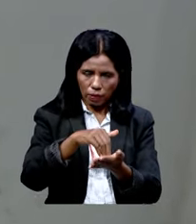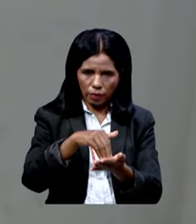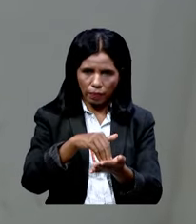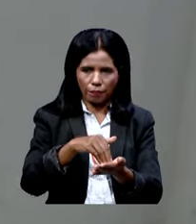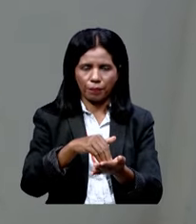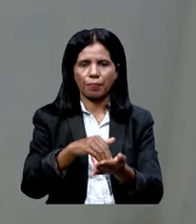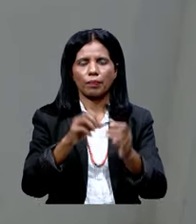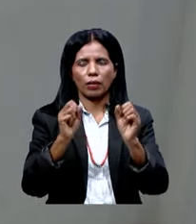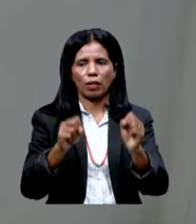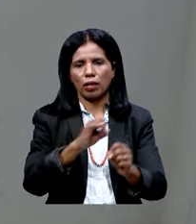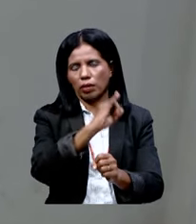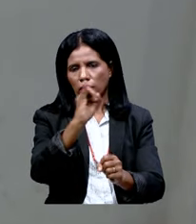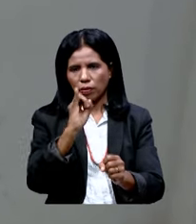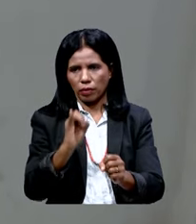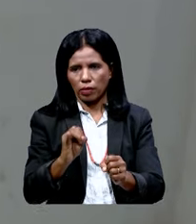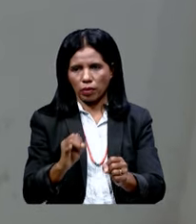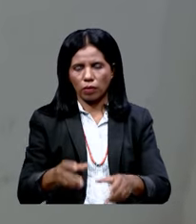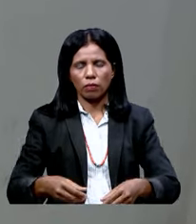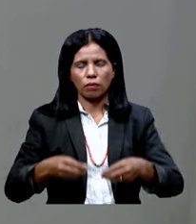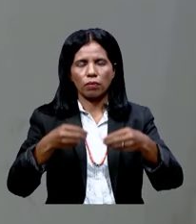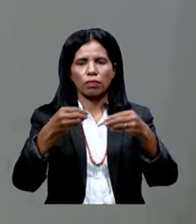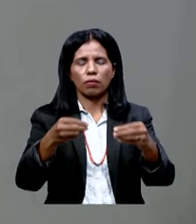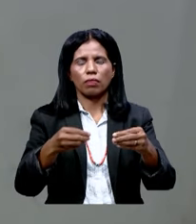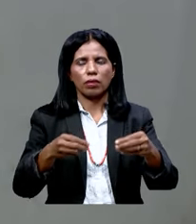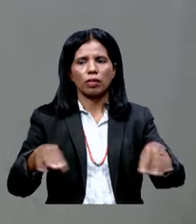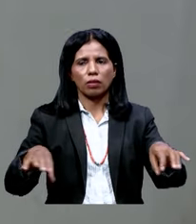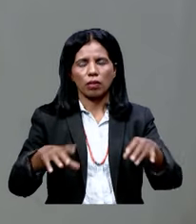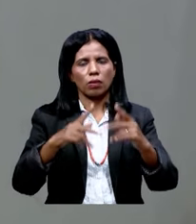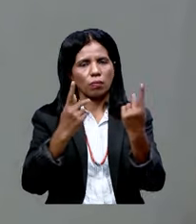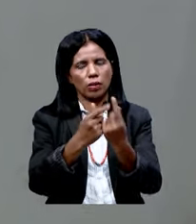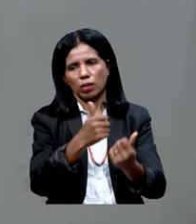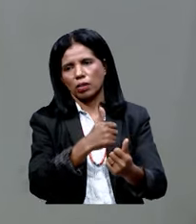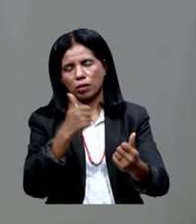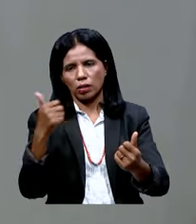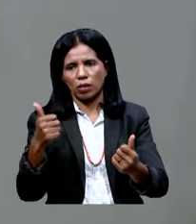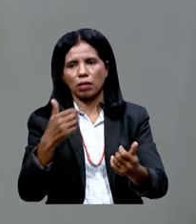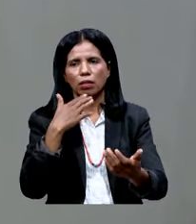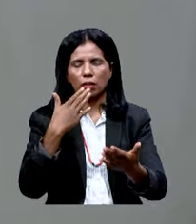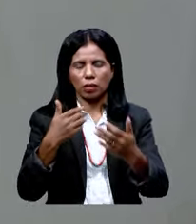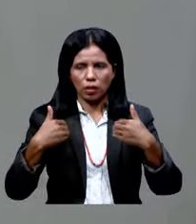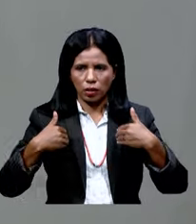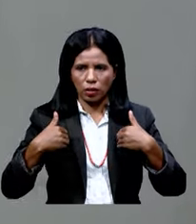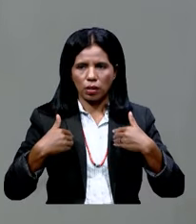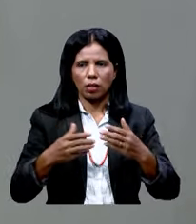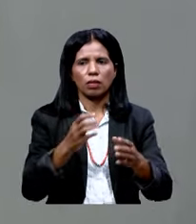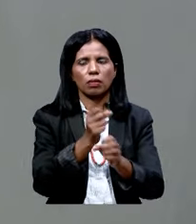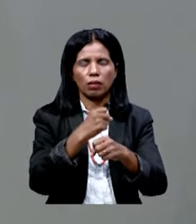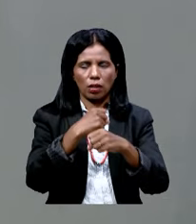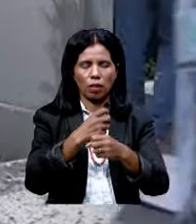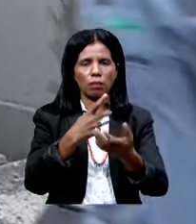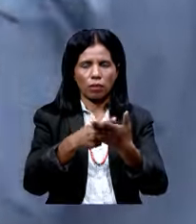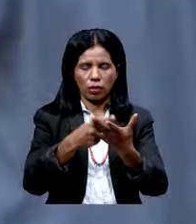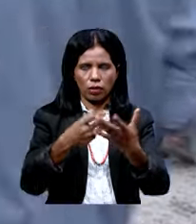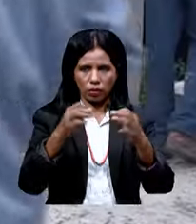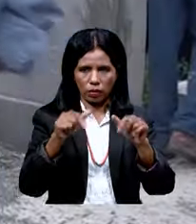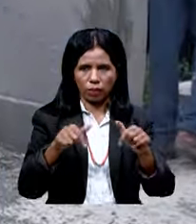di identifika o fo tender ka o haruka kompanya selu ida neve ka ia kapasidade para to halo finaliza projeto ne.